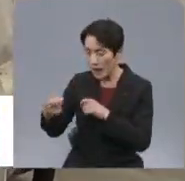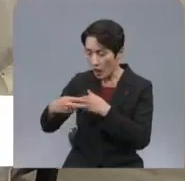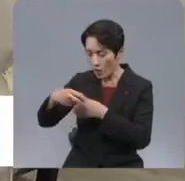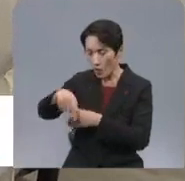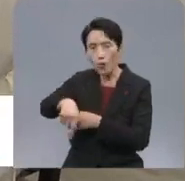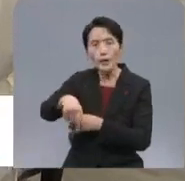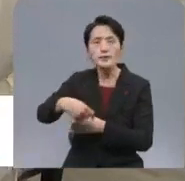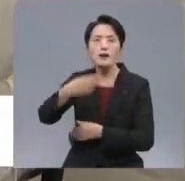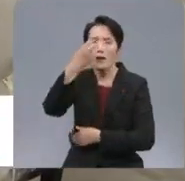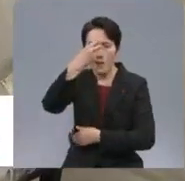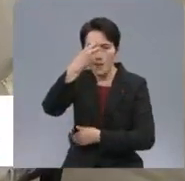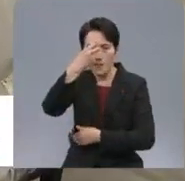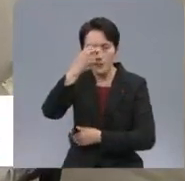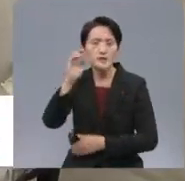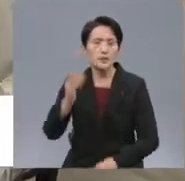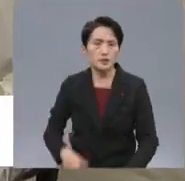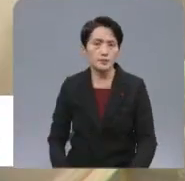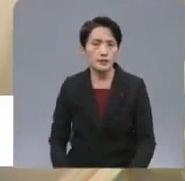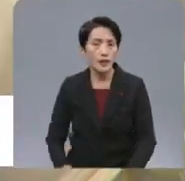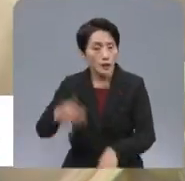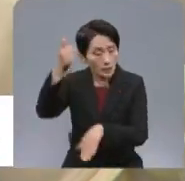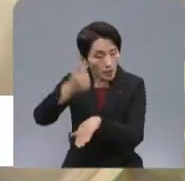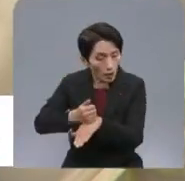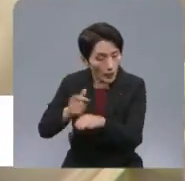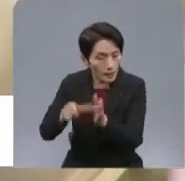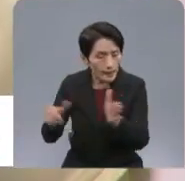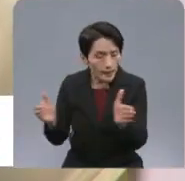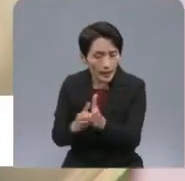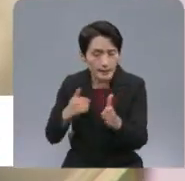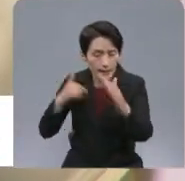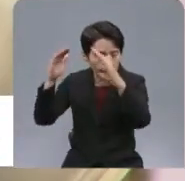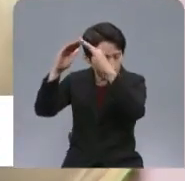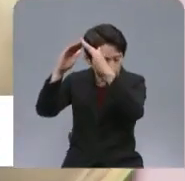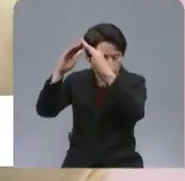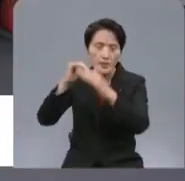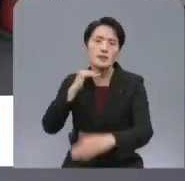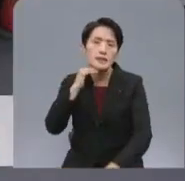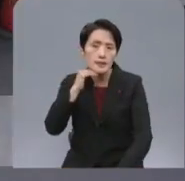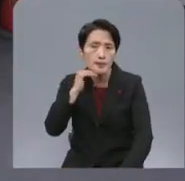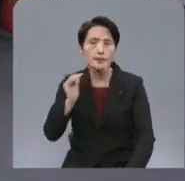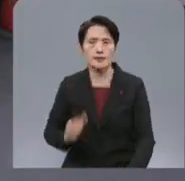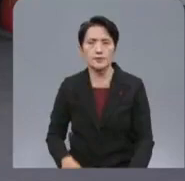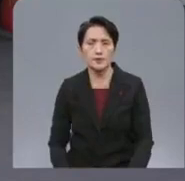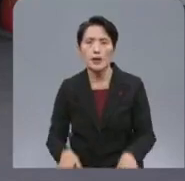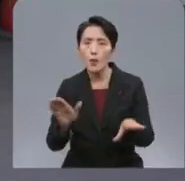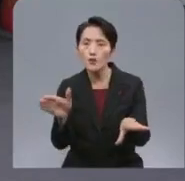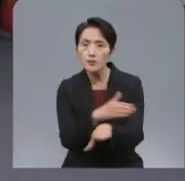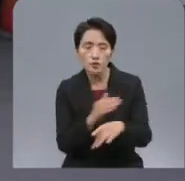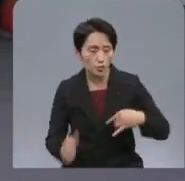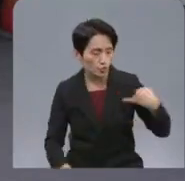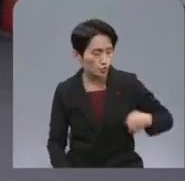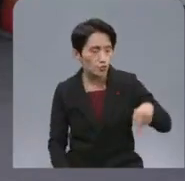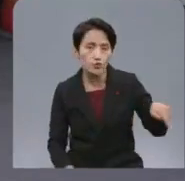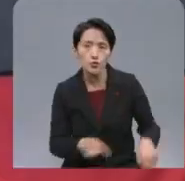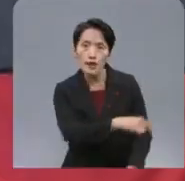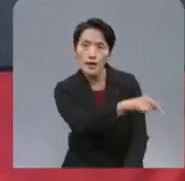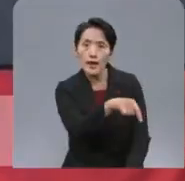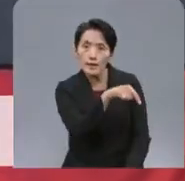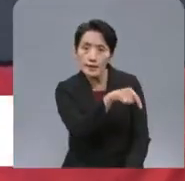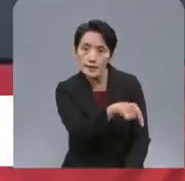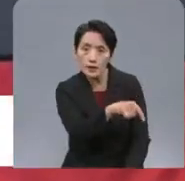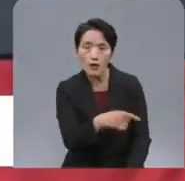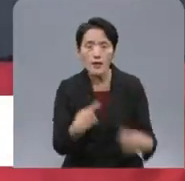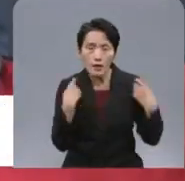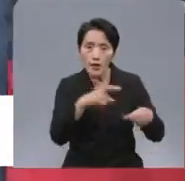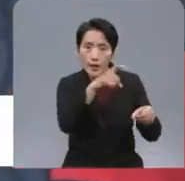để xét nghiệm pcr trong vòng 1 ngày sau khi nhập cảnh từ Trung Quốc và đợi tại nhà cho tới khi có kết quả xét nghiệm chính phủ cũng hạn